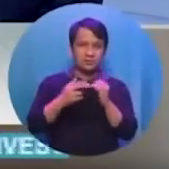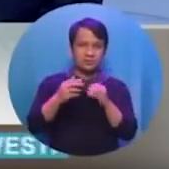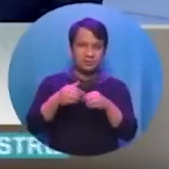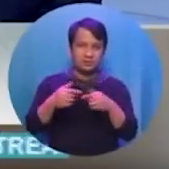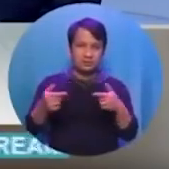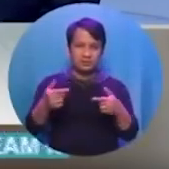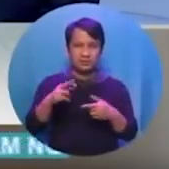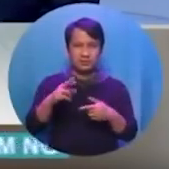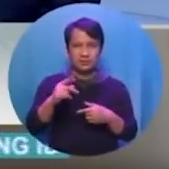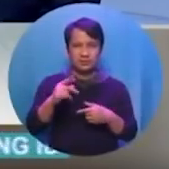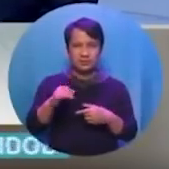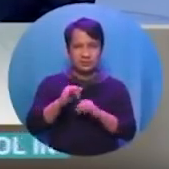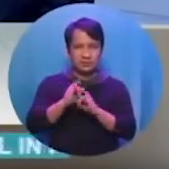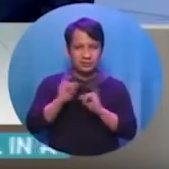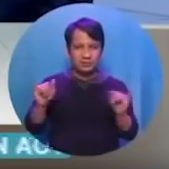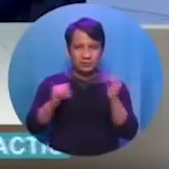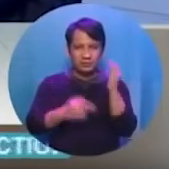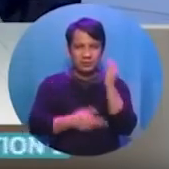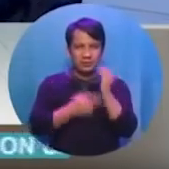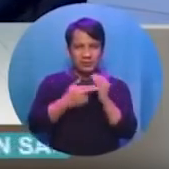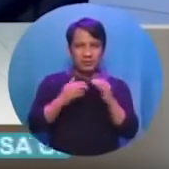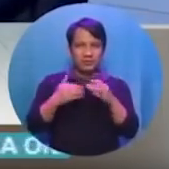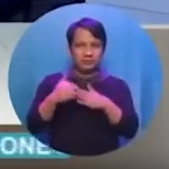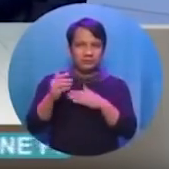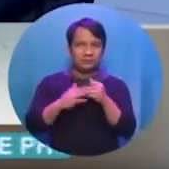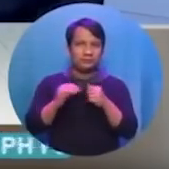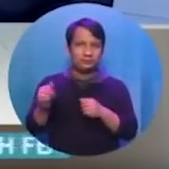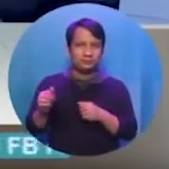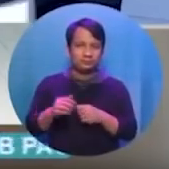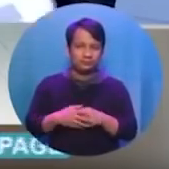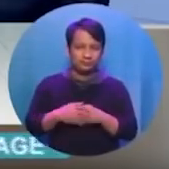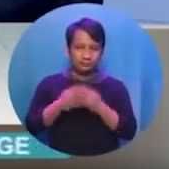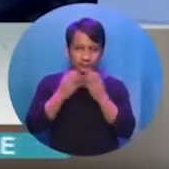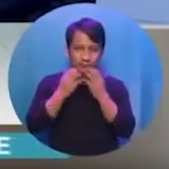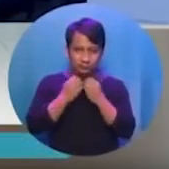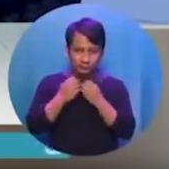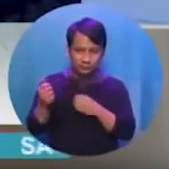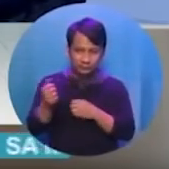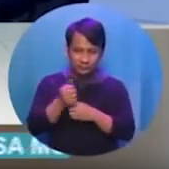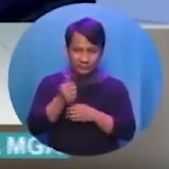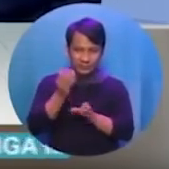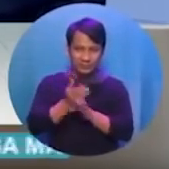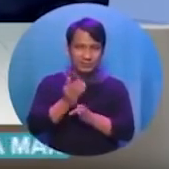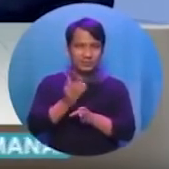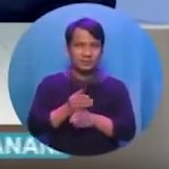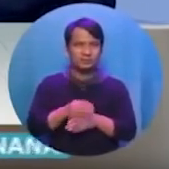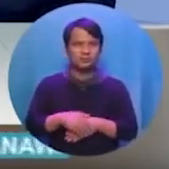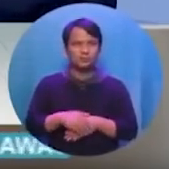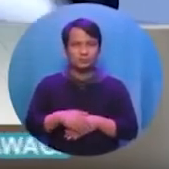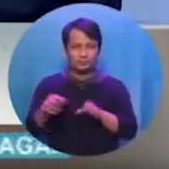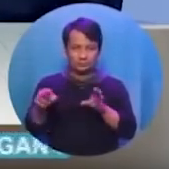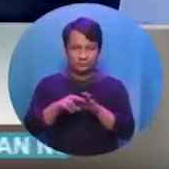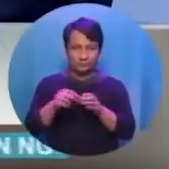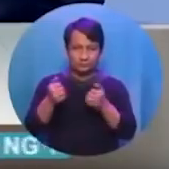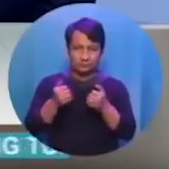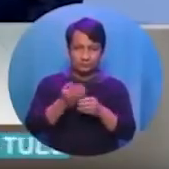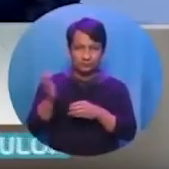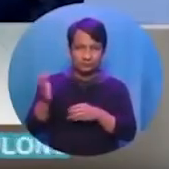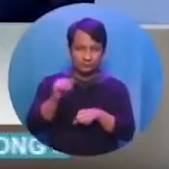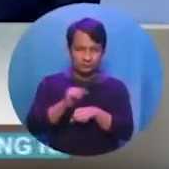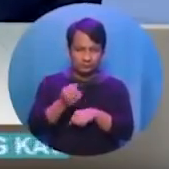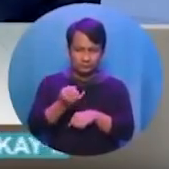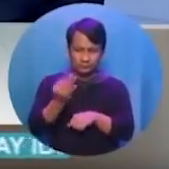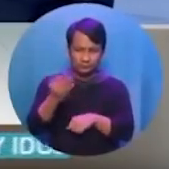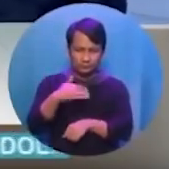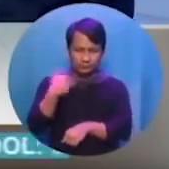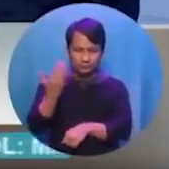Groundskeeper po siya. Ah, pareho kayo sa Marriott. Very convenient. So, tipid na sa sasakyan. Okay, pwede na kayo sumasabay sa papuntang work. Ilan po